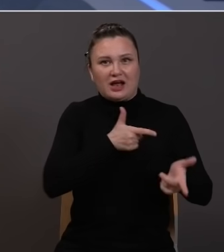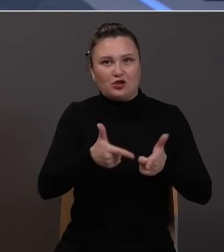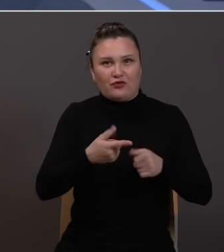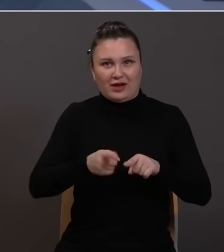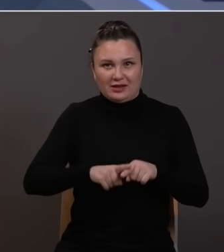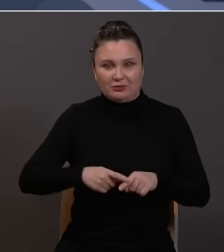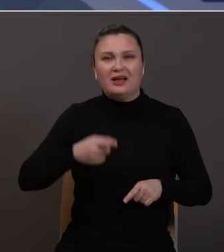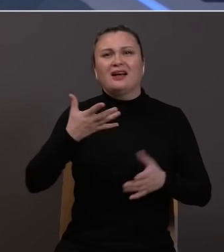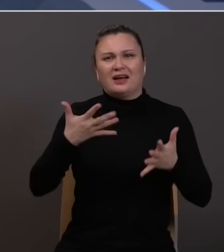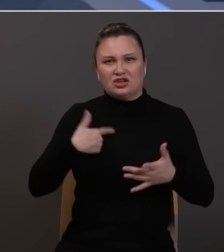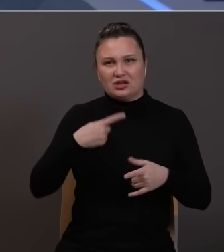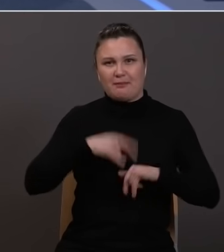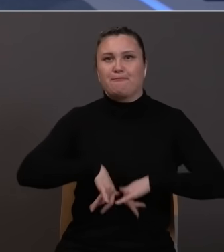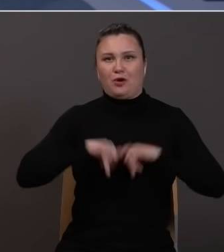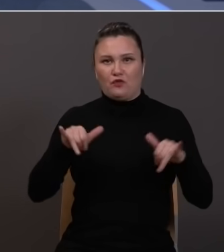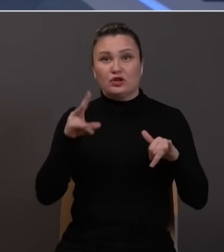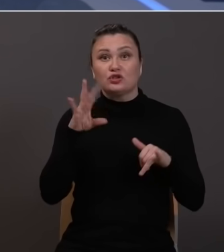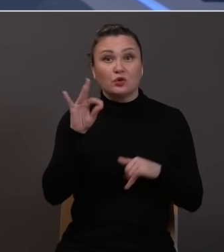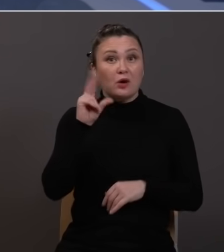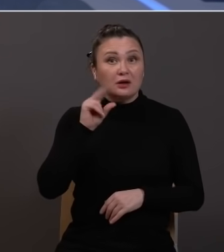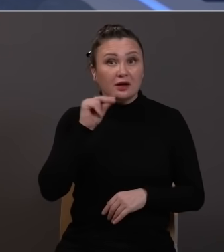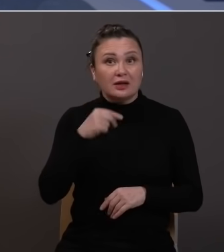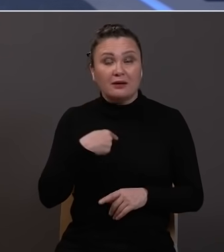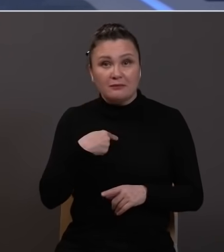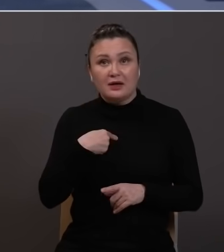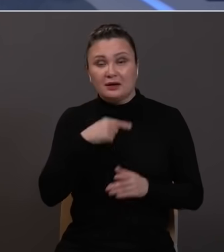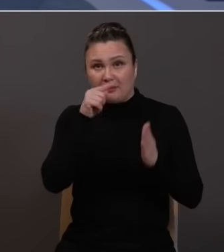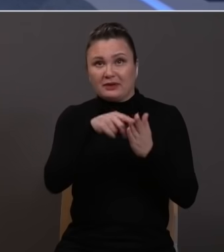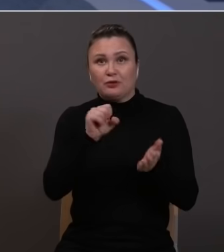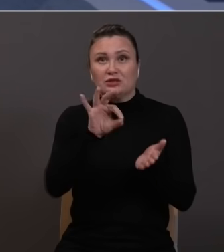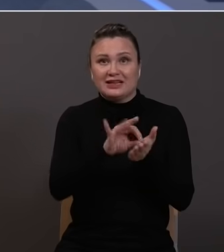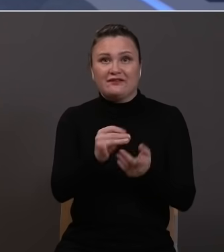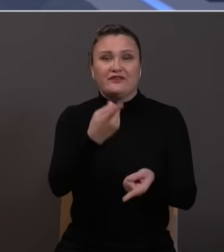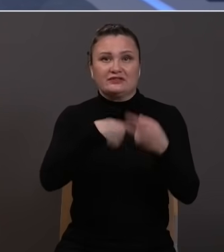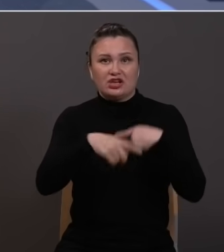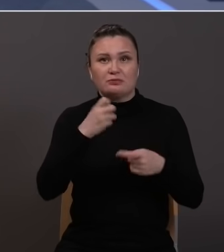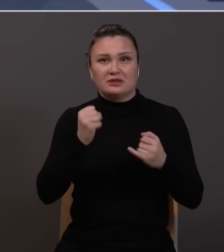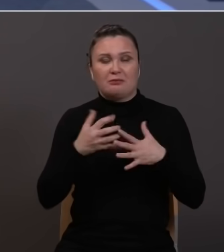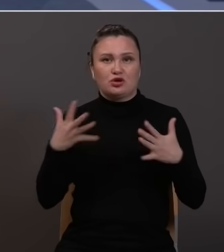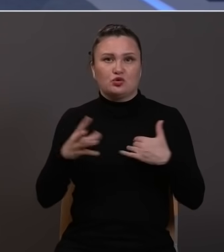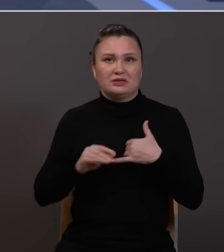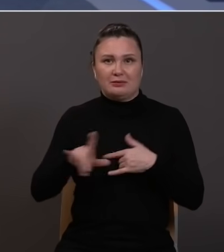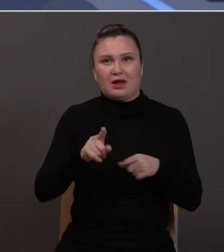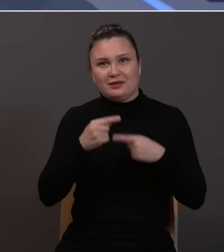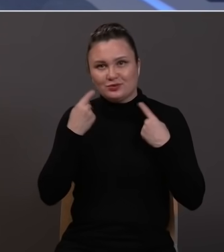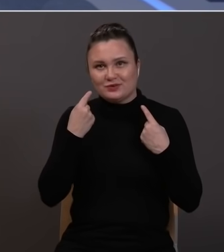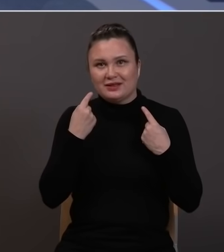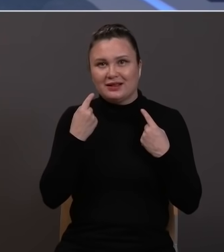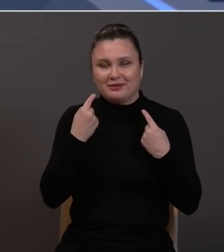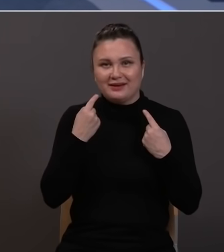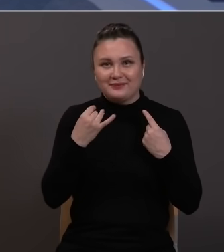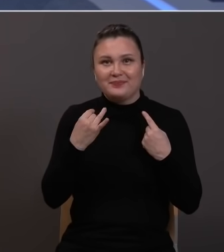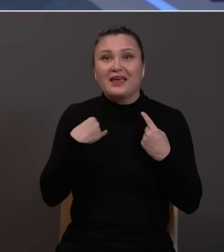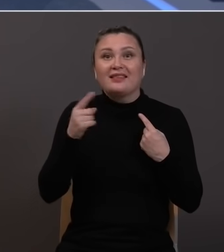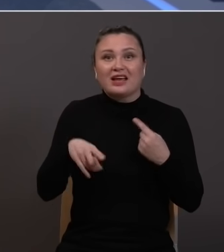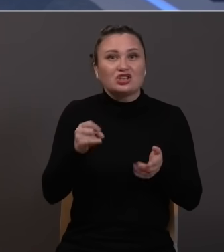этому. Конечно, я утрирую, но когда мы добираемся до цели и возвращаемся на большую землю, они так с улыбкой, и